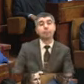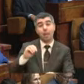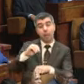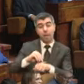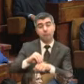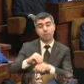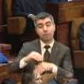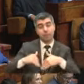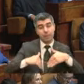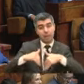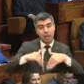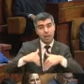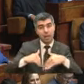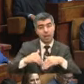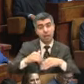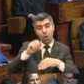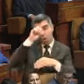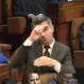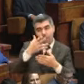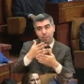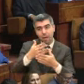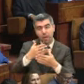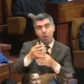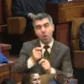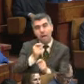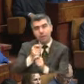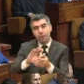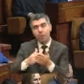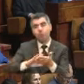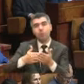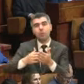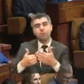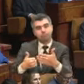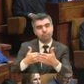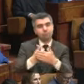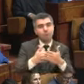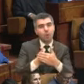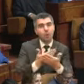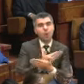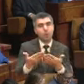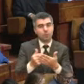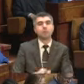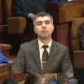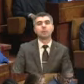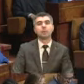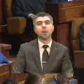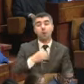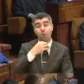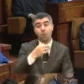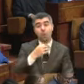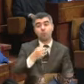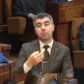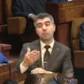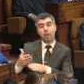تربط اليوسفية بالشماعية، وما تعرفه من حوادث سير مميتة في أغلب الأحيان. وللتذكير، فإن السيد رئيس الحكومة التزم